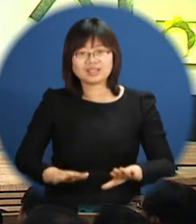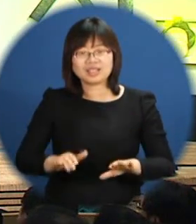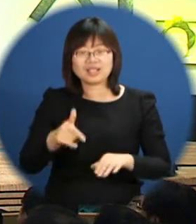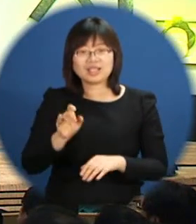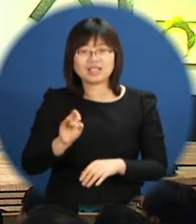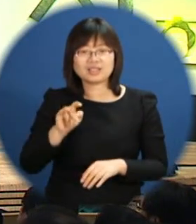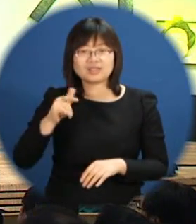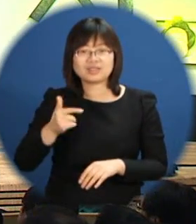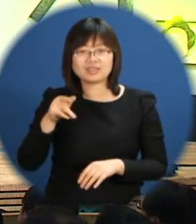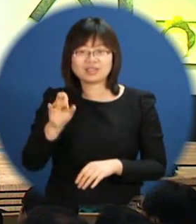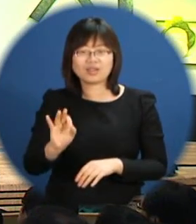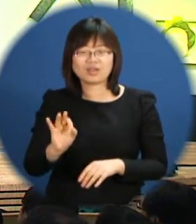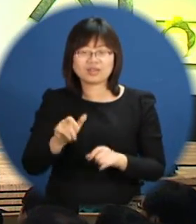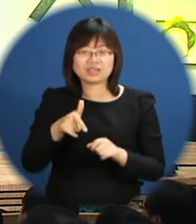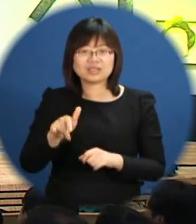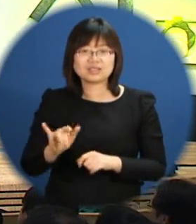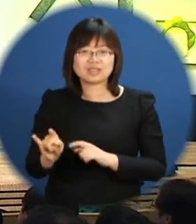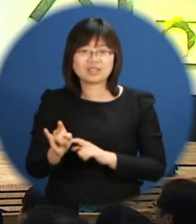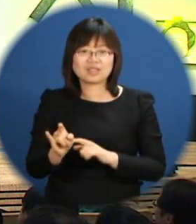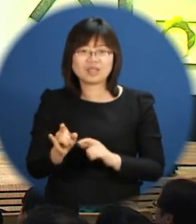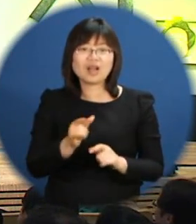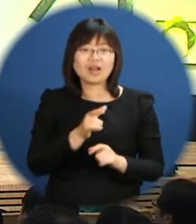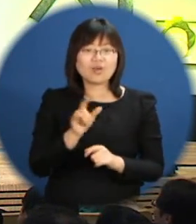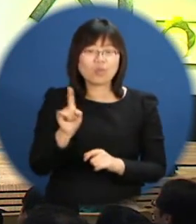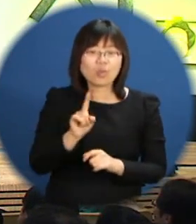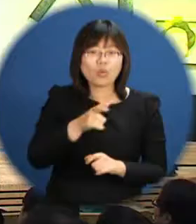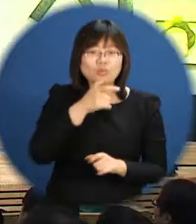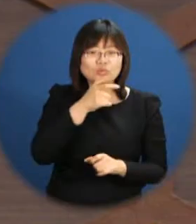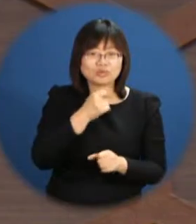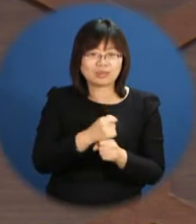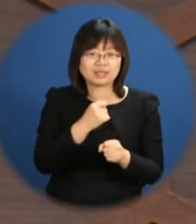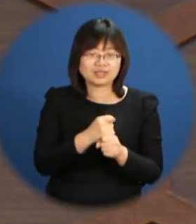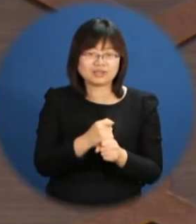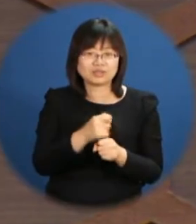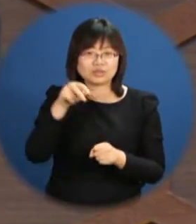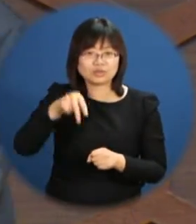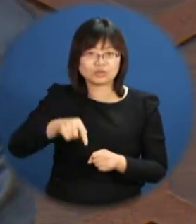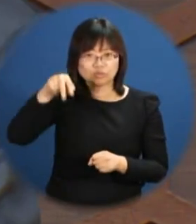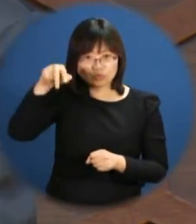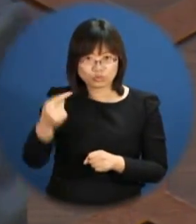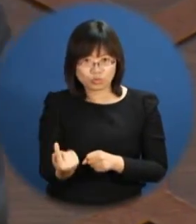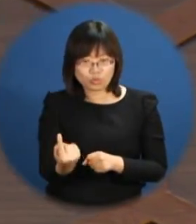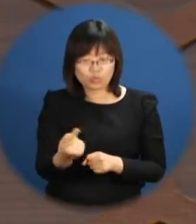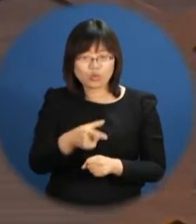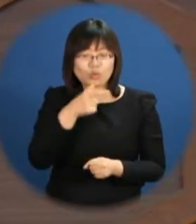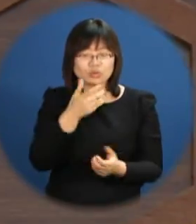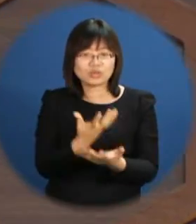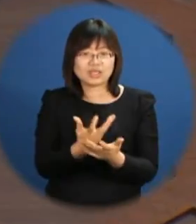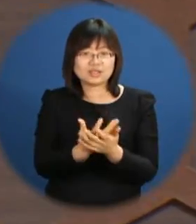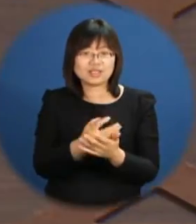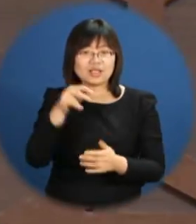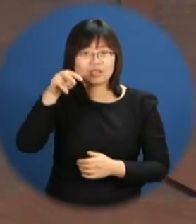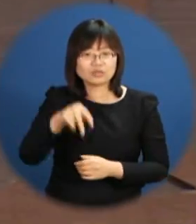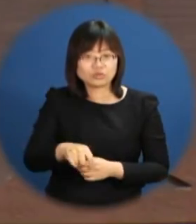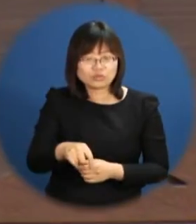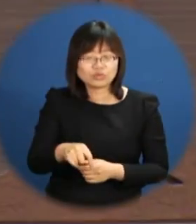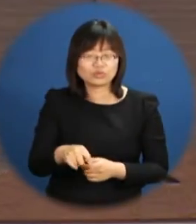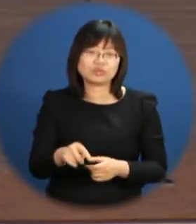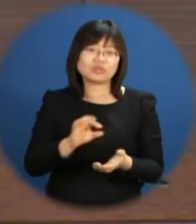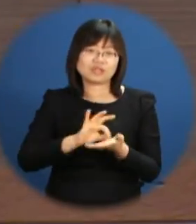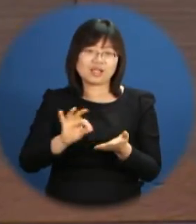썽 기체를 수소 물 만드는 것이라고 물 쏟자 잖아요 그래서 수 없거든요